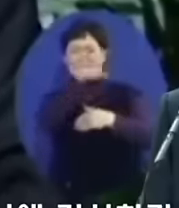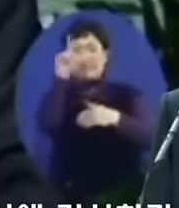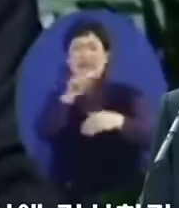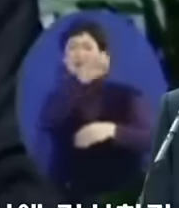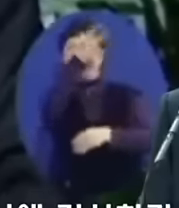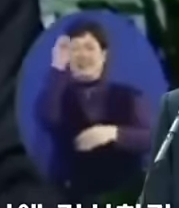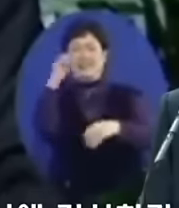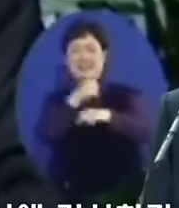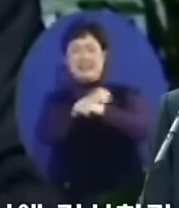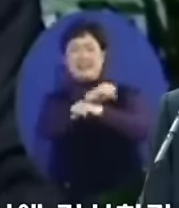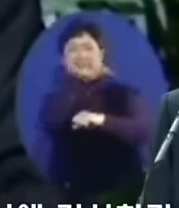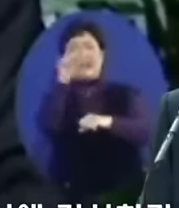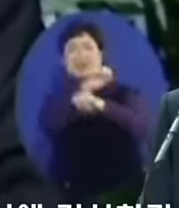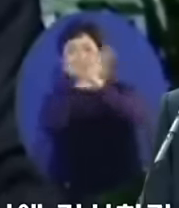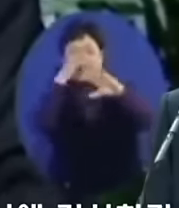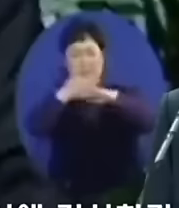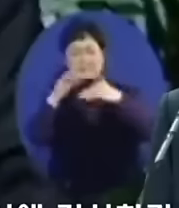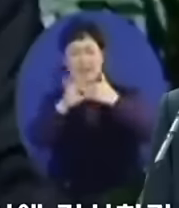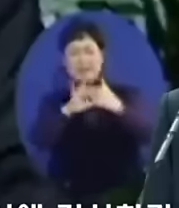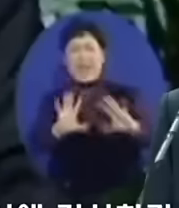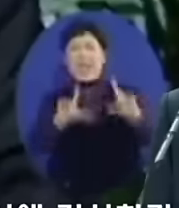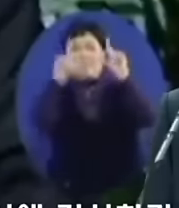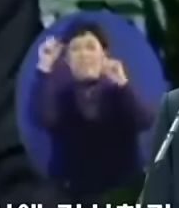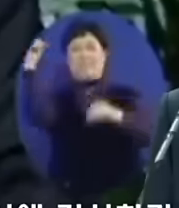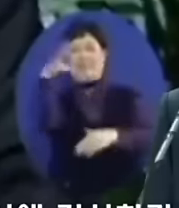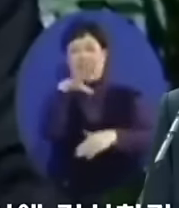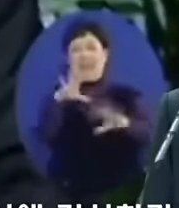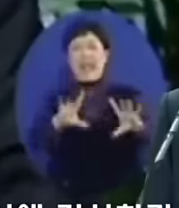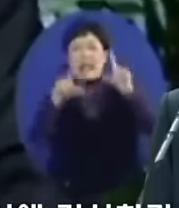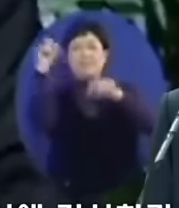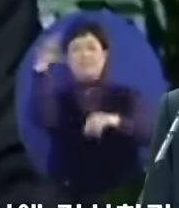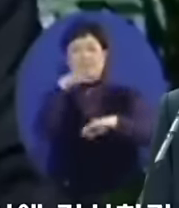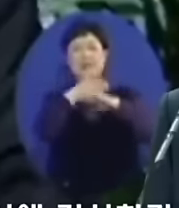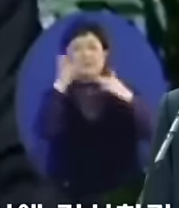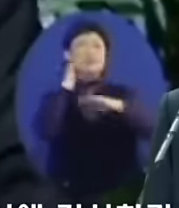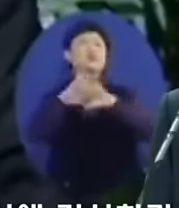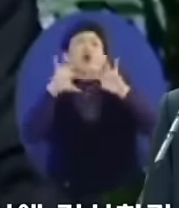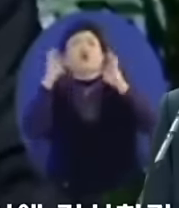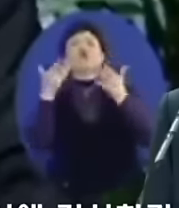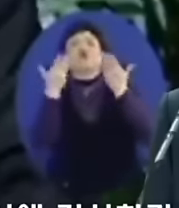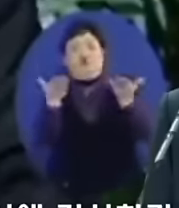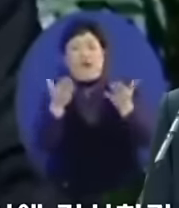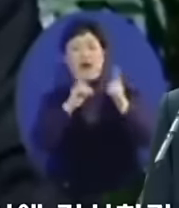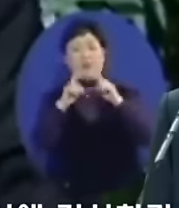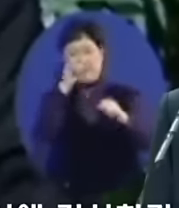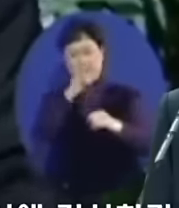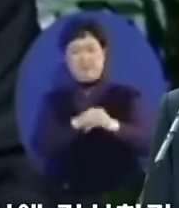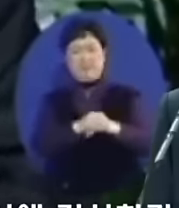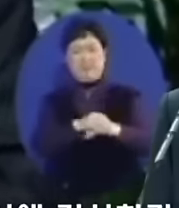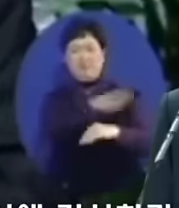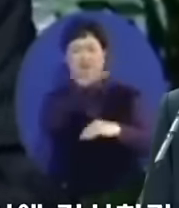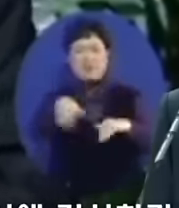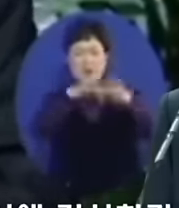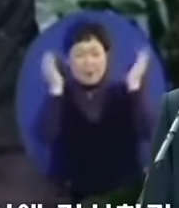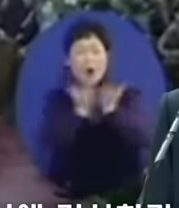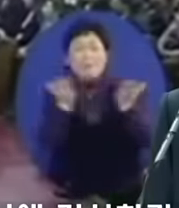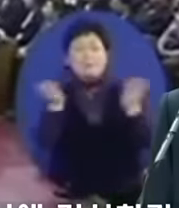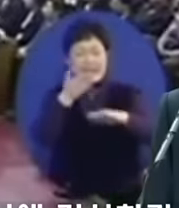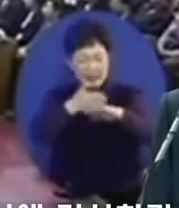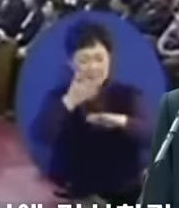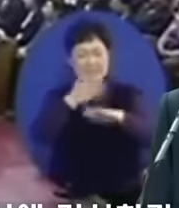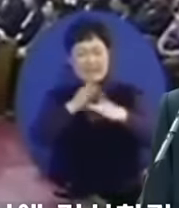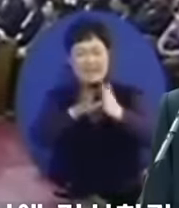달빛을, 달빛에 감사하는 자에게 햇빛을, 햇빛에 감사하는 자에게는 천국을 주신다라고 말씀한 것입니다. 우리가 범사에 감사할